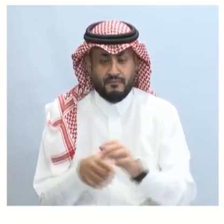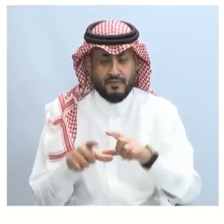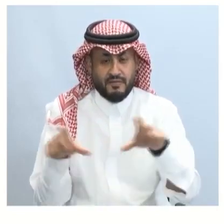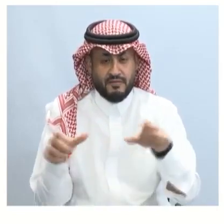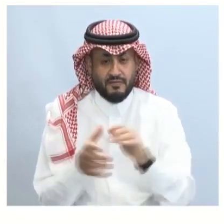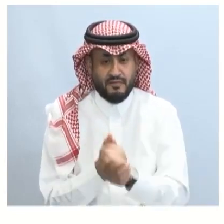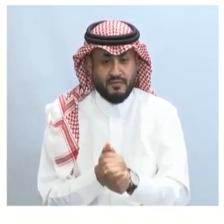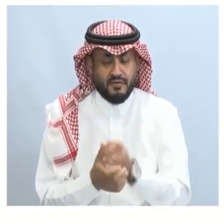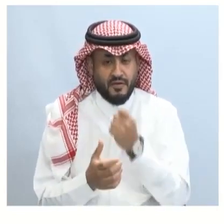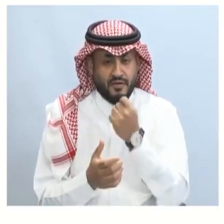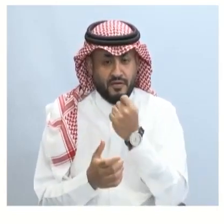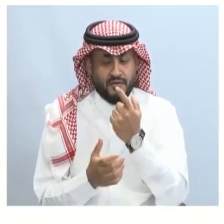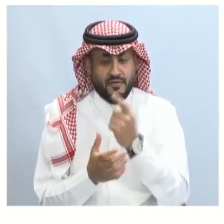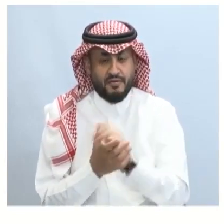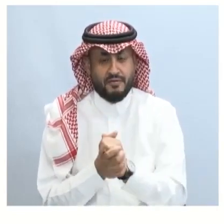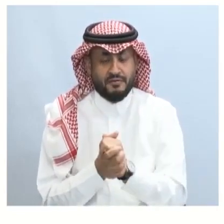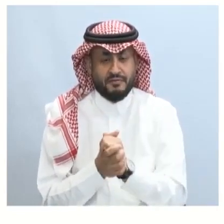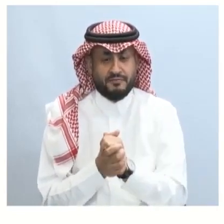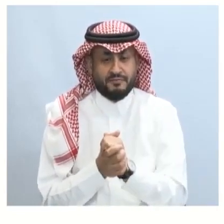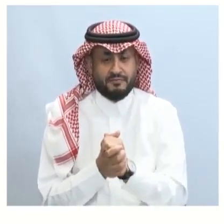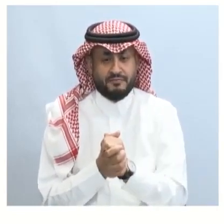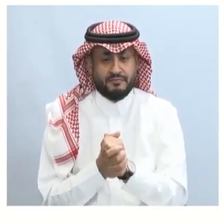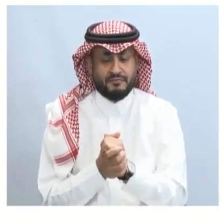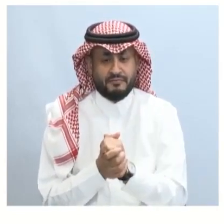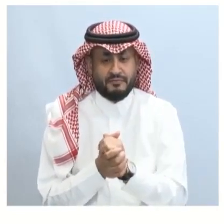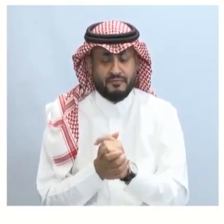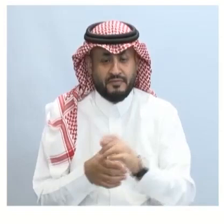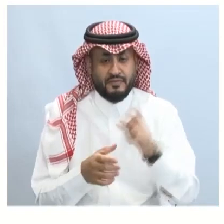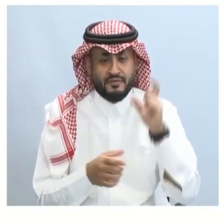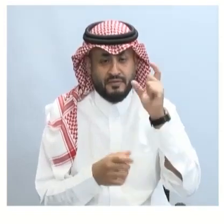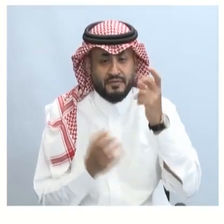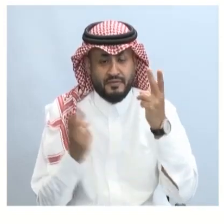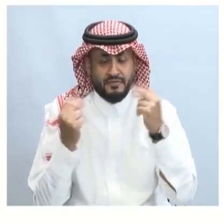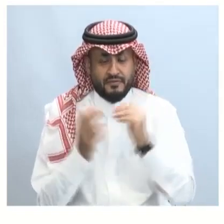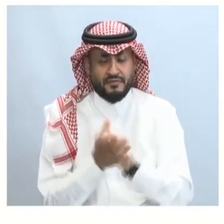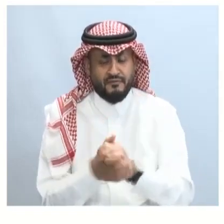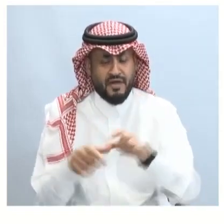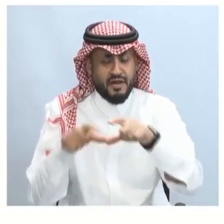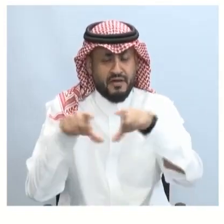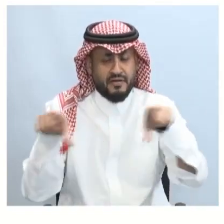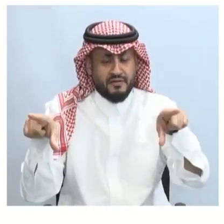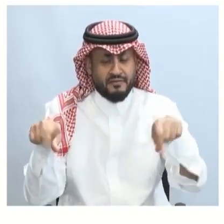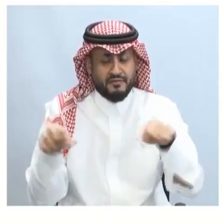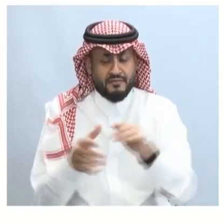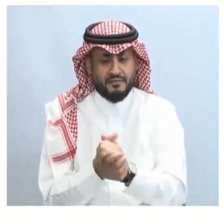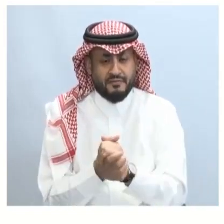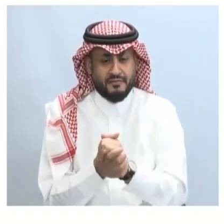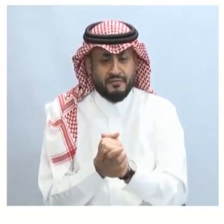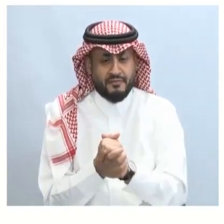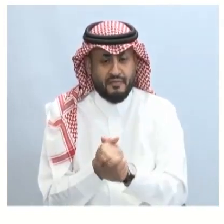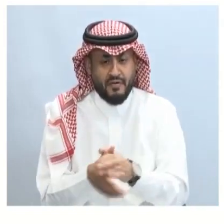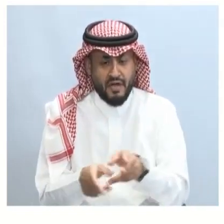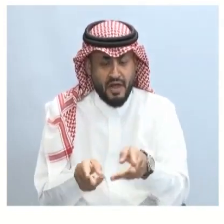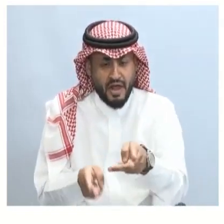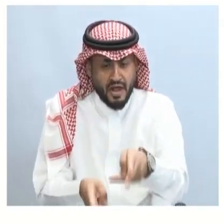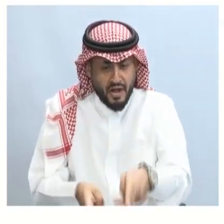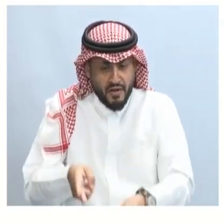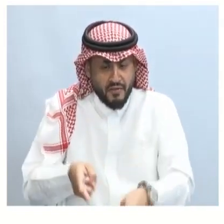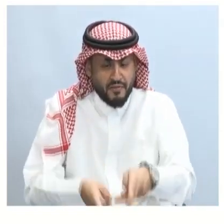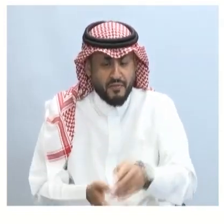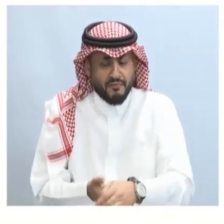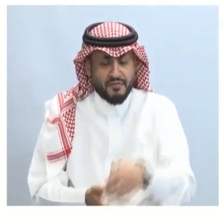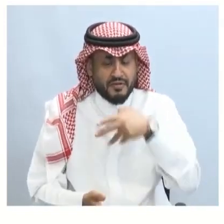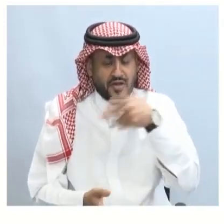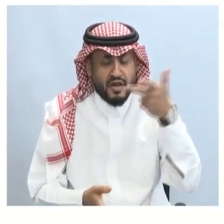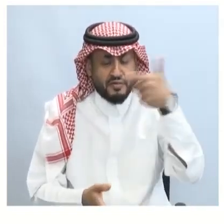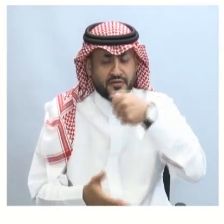القران الكريم والدراسات الاسلاميه موضوع الدرس هديه صلى الله عليه وسلم